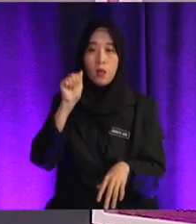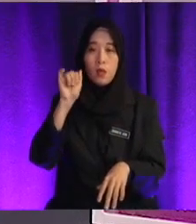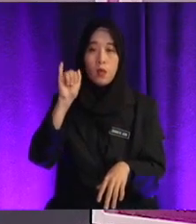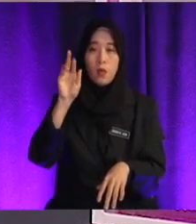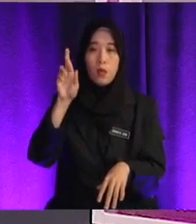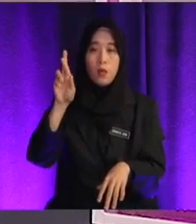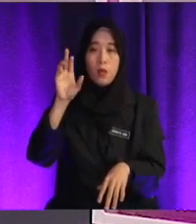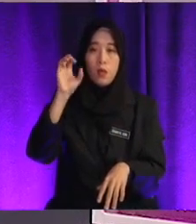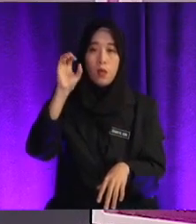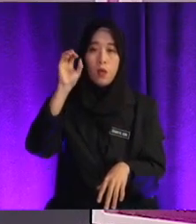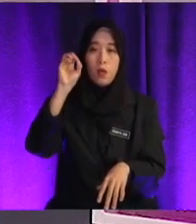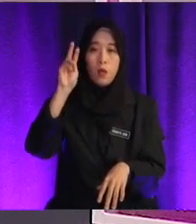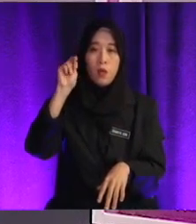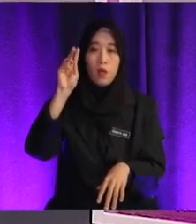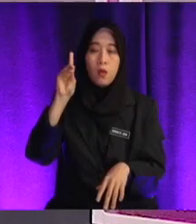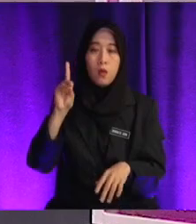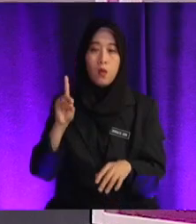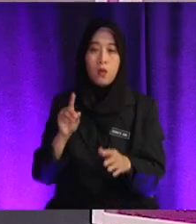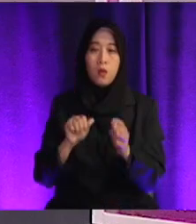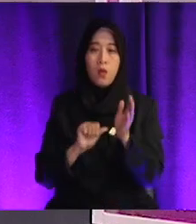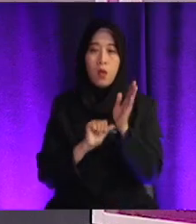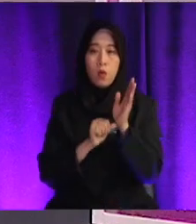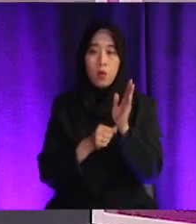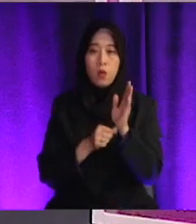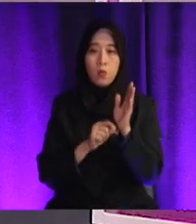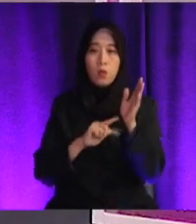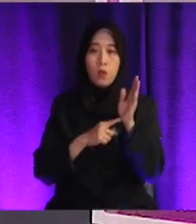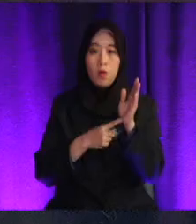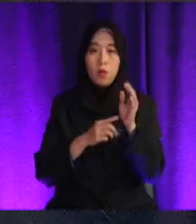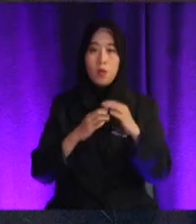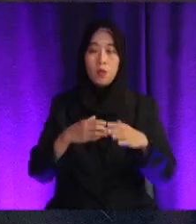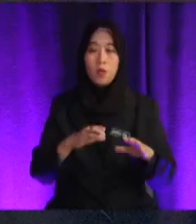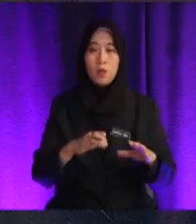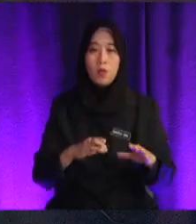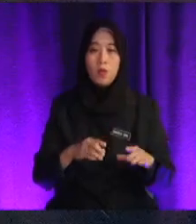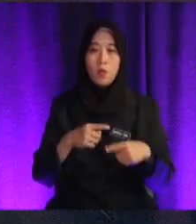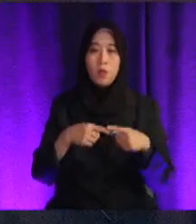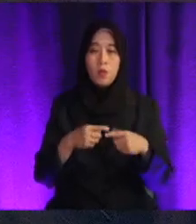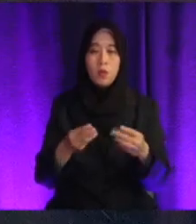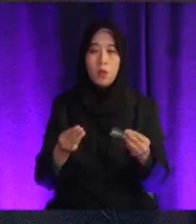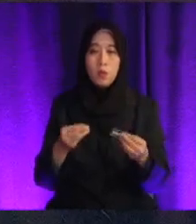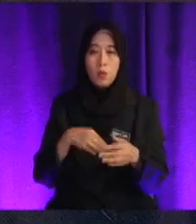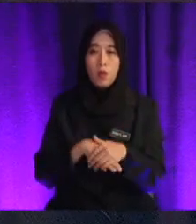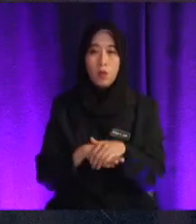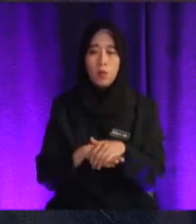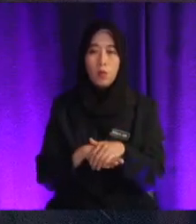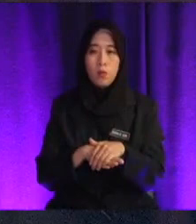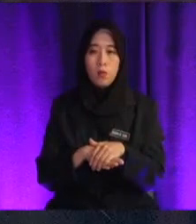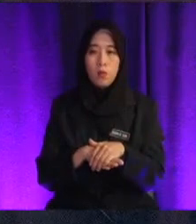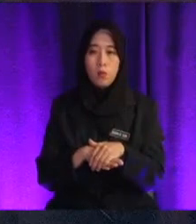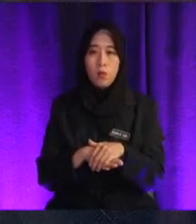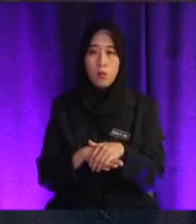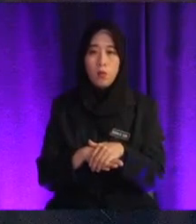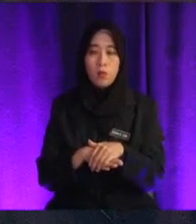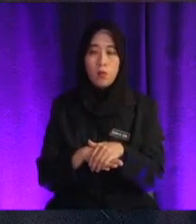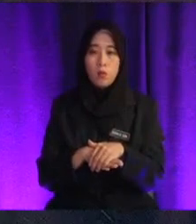awal. Supaya kita bila masuk sejuk, nyaman. Jadi kita tak adalah terus panas, teruskan lagi, turunkan